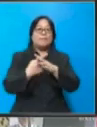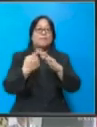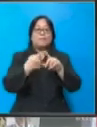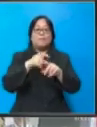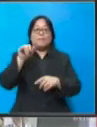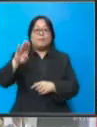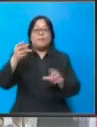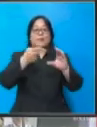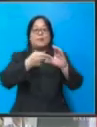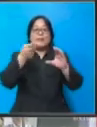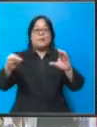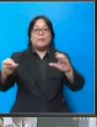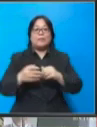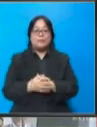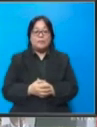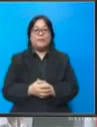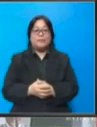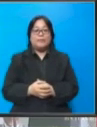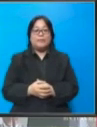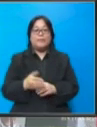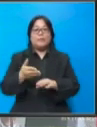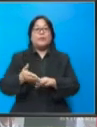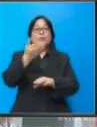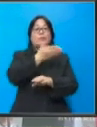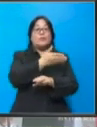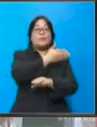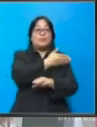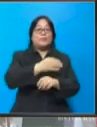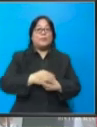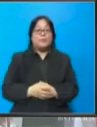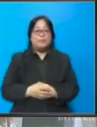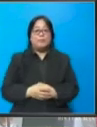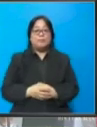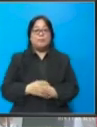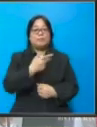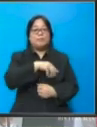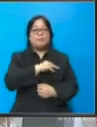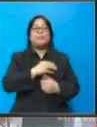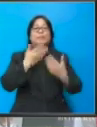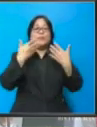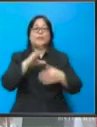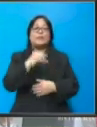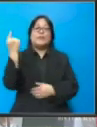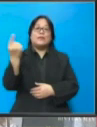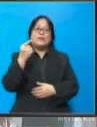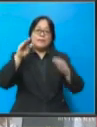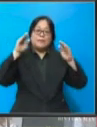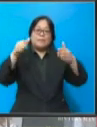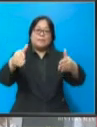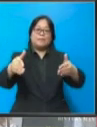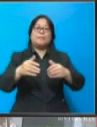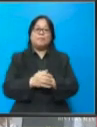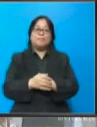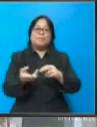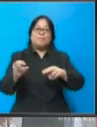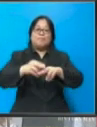oleh Yang Berhormat Cameron Highland kepada saya sebelum daripada ini. Kementerian telah dan sentiasa memberi tumpuan